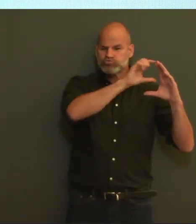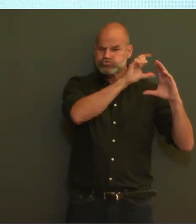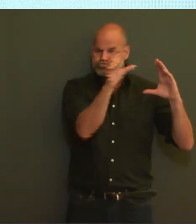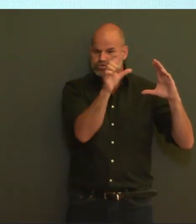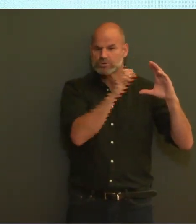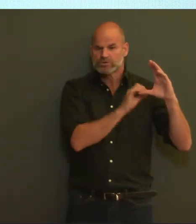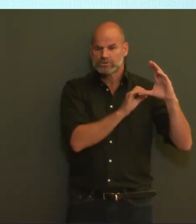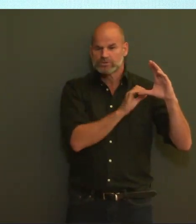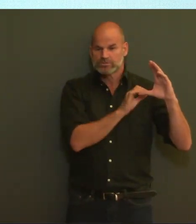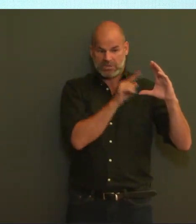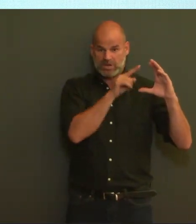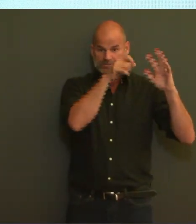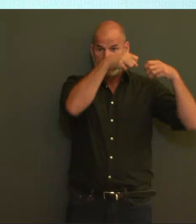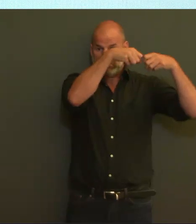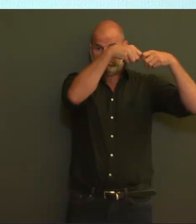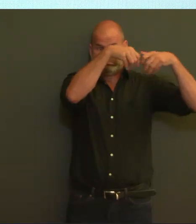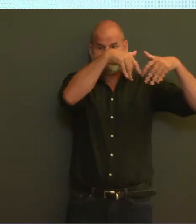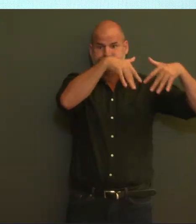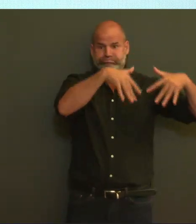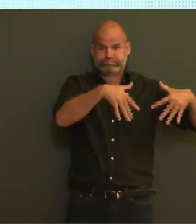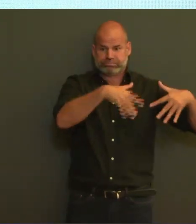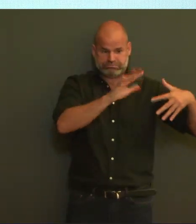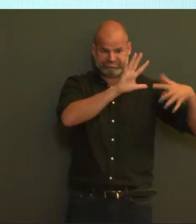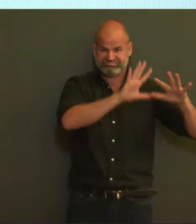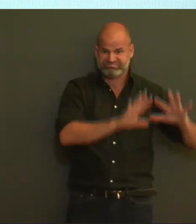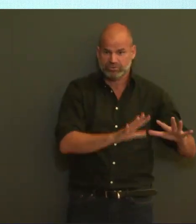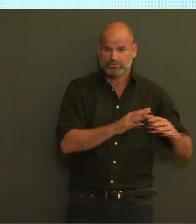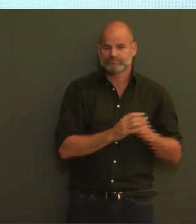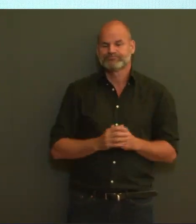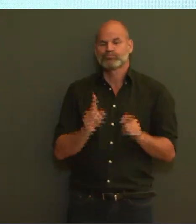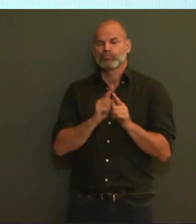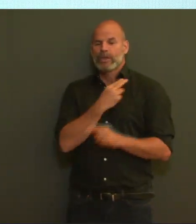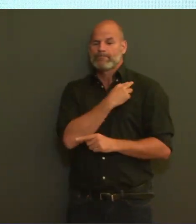voor op. Ook Malta kleurt ondertussen rood.